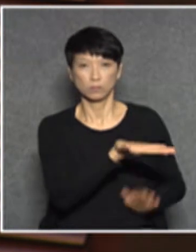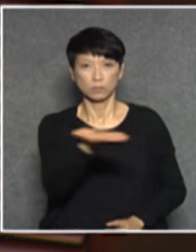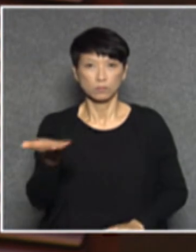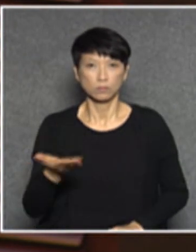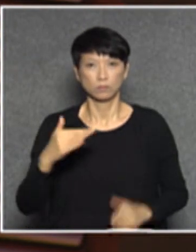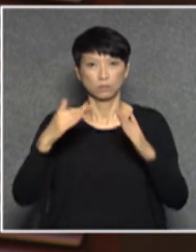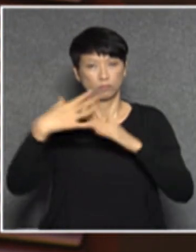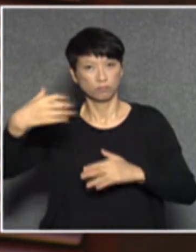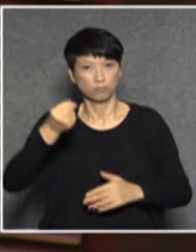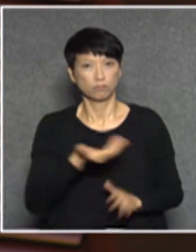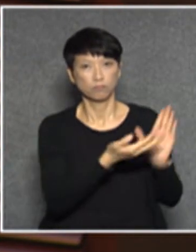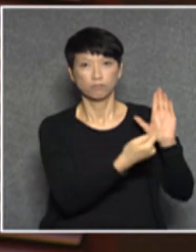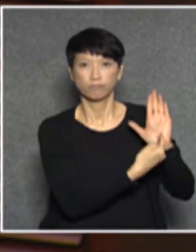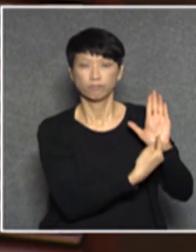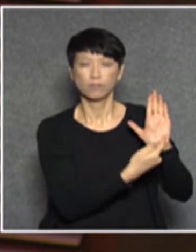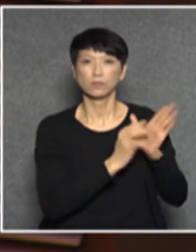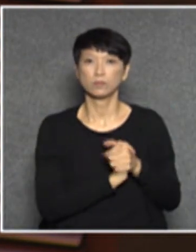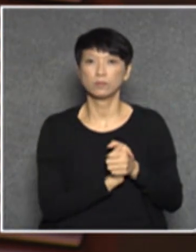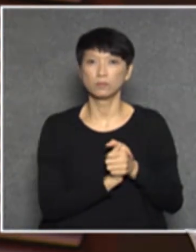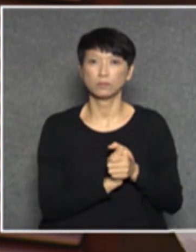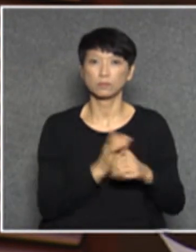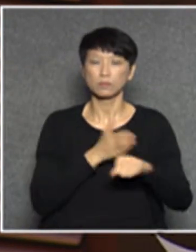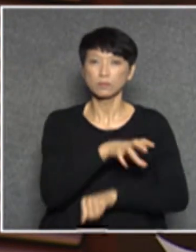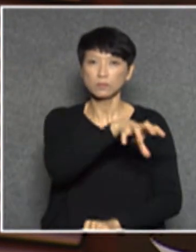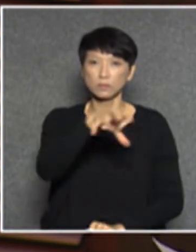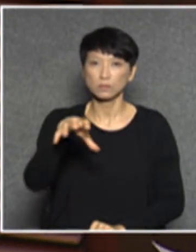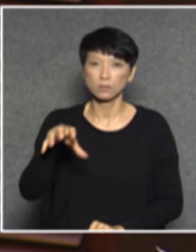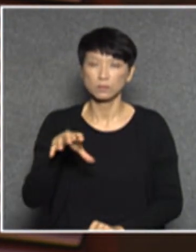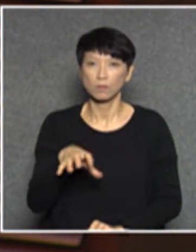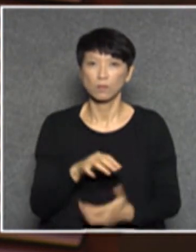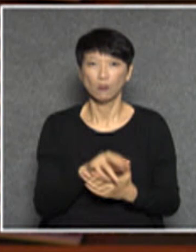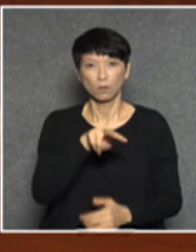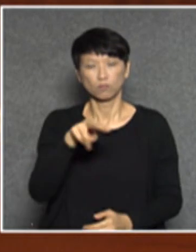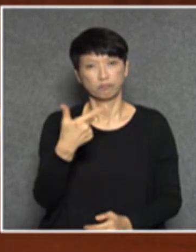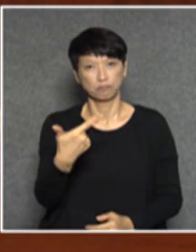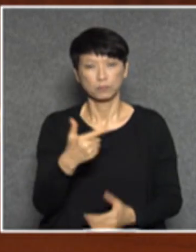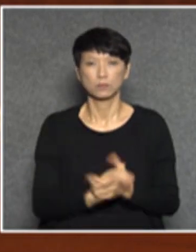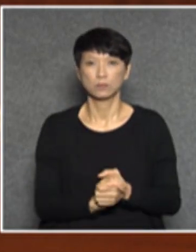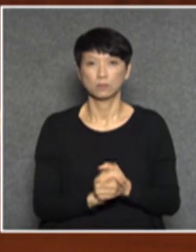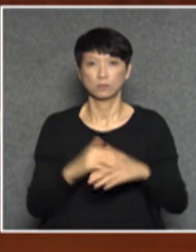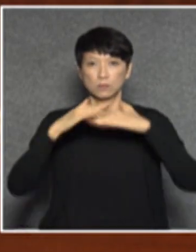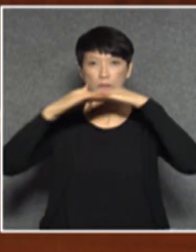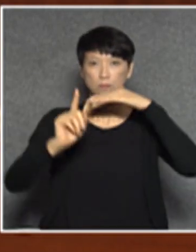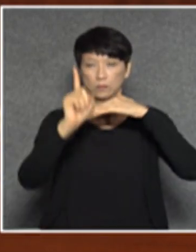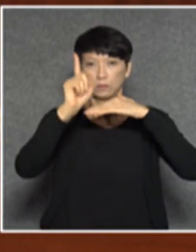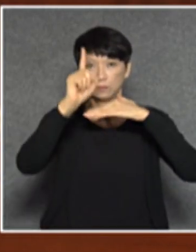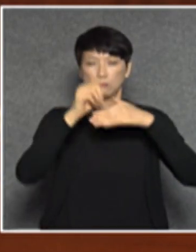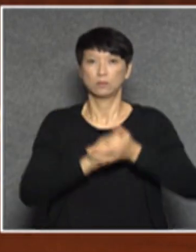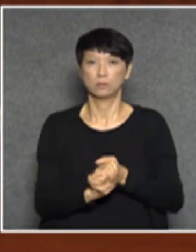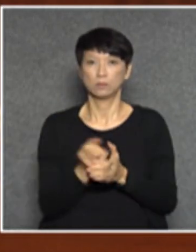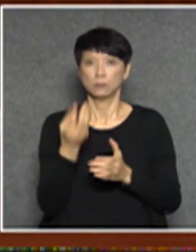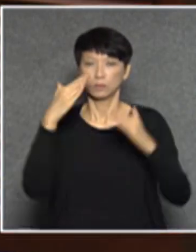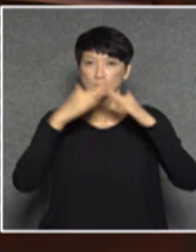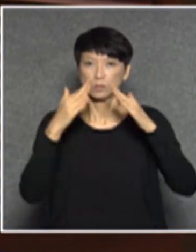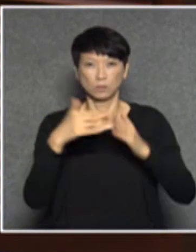各位媒介的朋友，相信在社區真的不難去找到，天台、街道、街市都有大